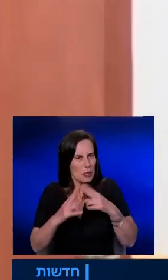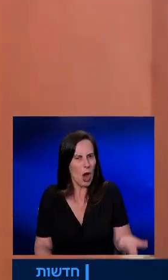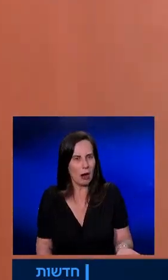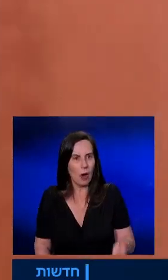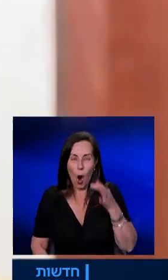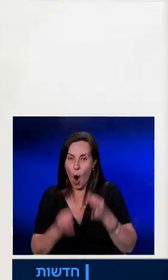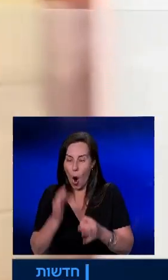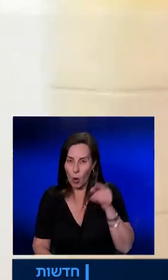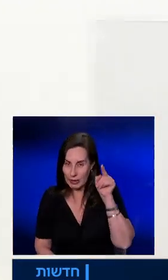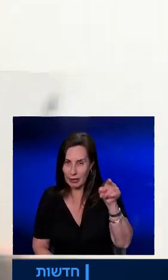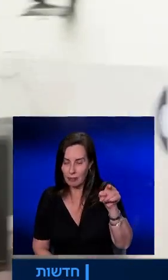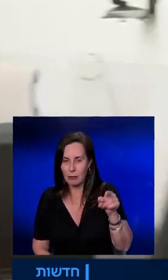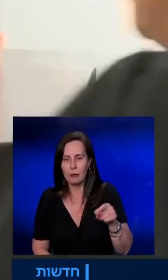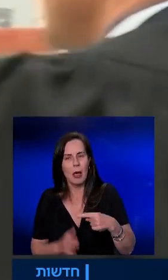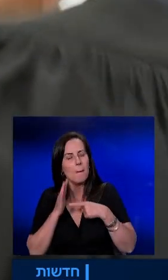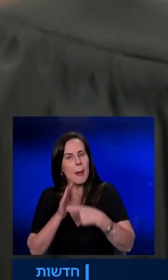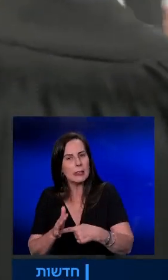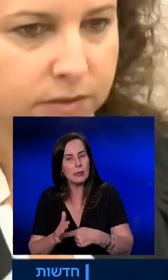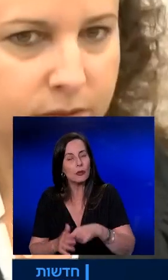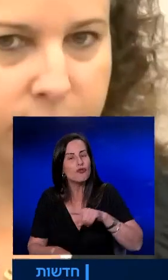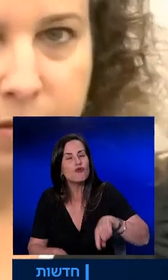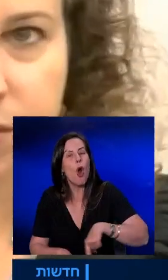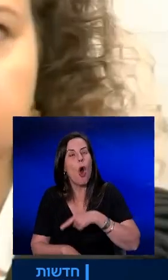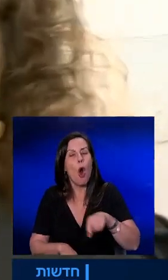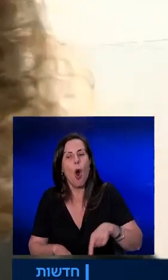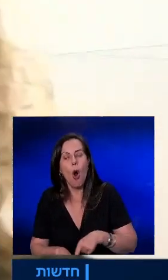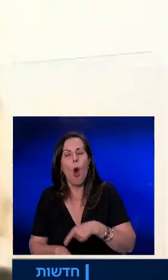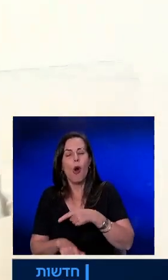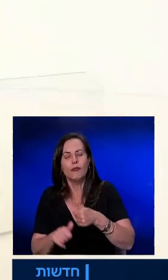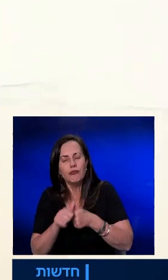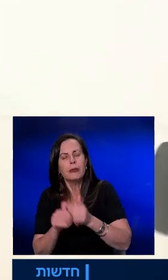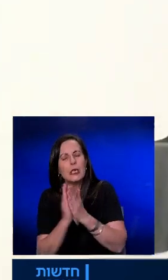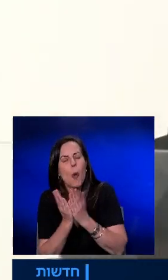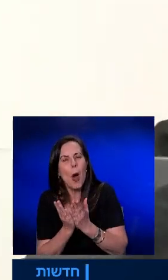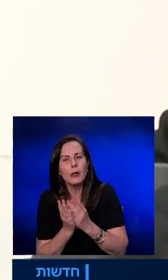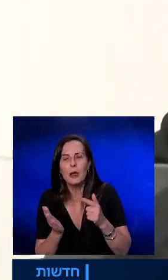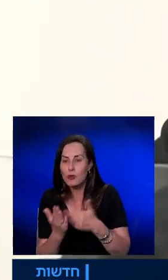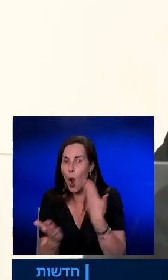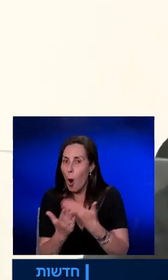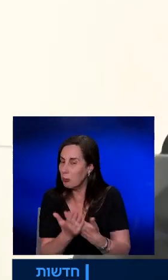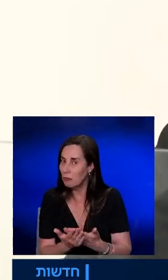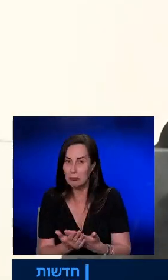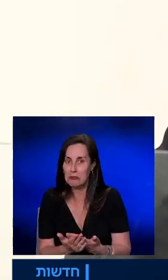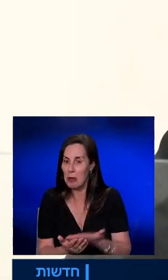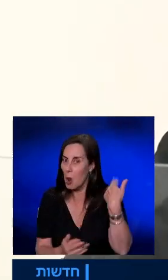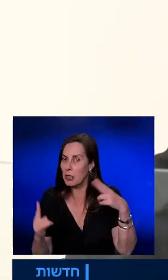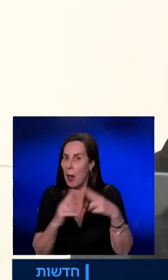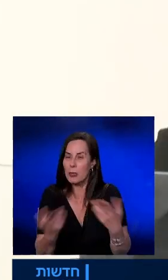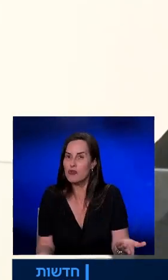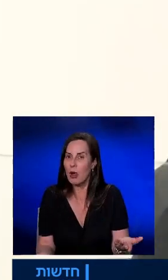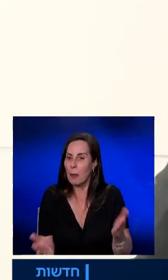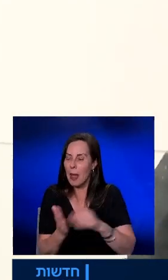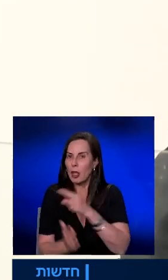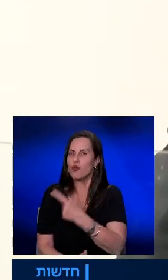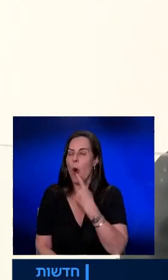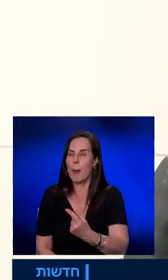הדין בועז בנצור מציג לפילבר במשך שעות, הודעות ואיכונים ויומנים כדי להוכיח שלא ייתכן שהפגישה התקיימה במועד